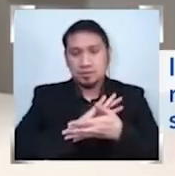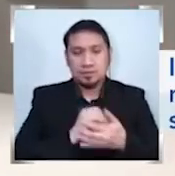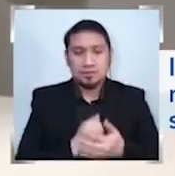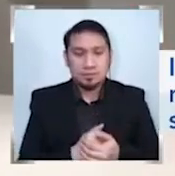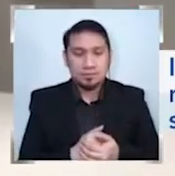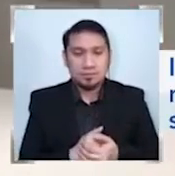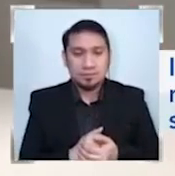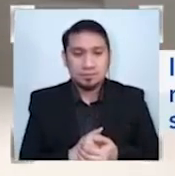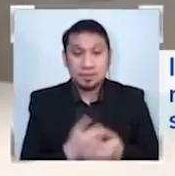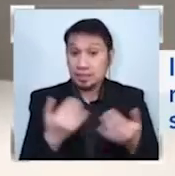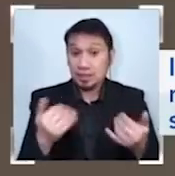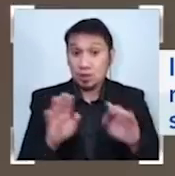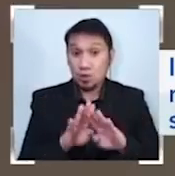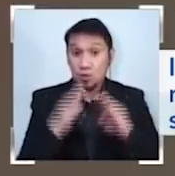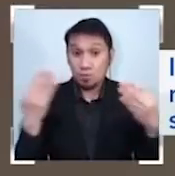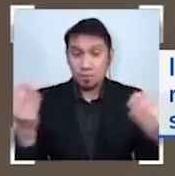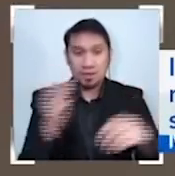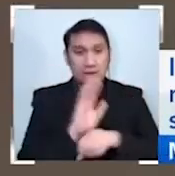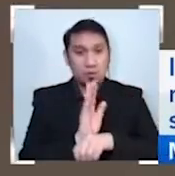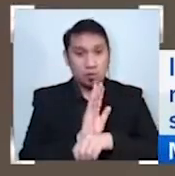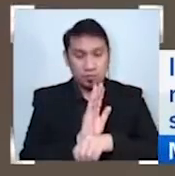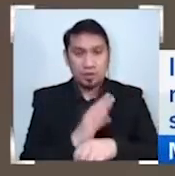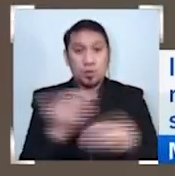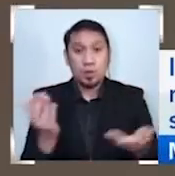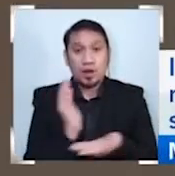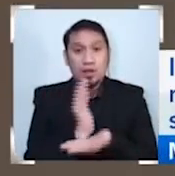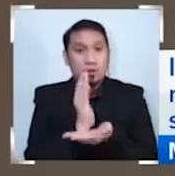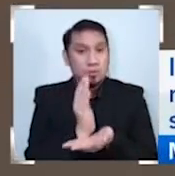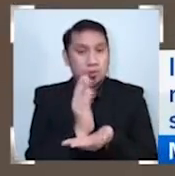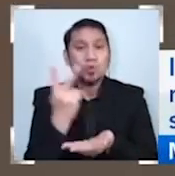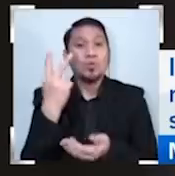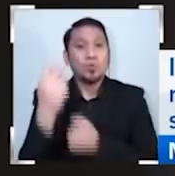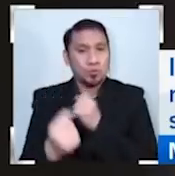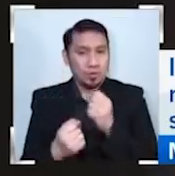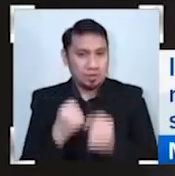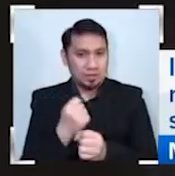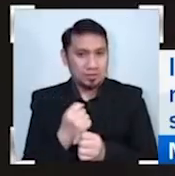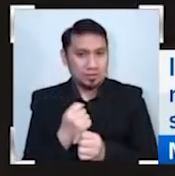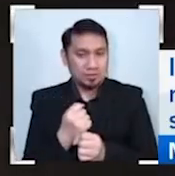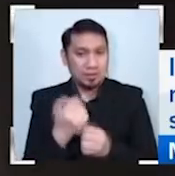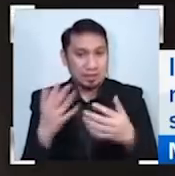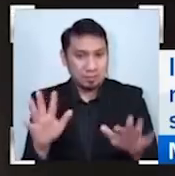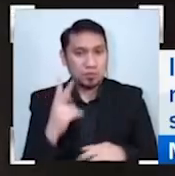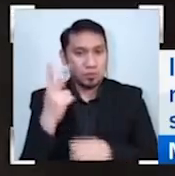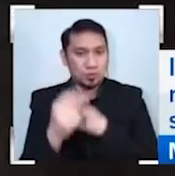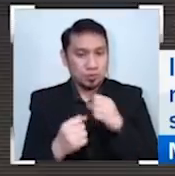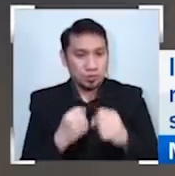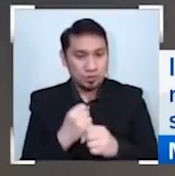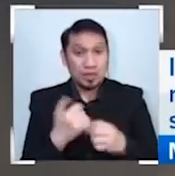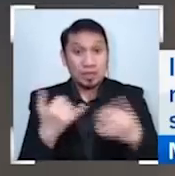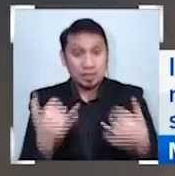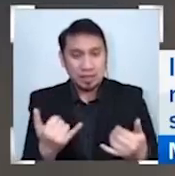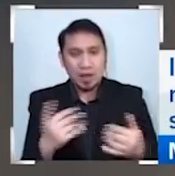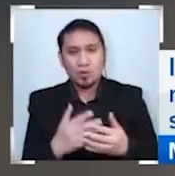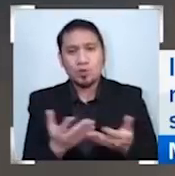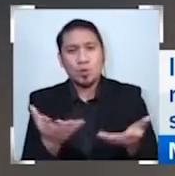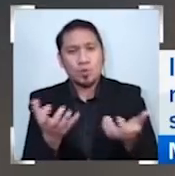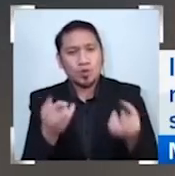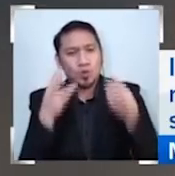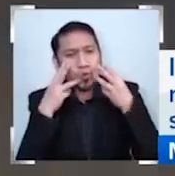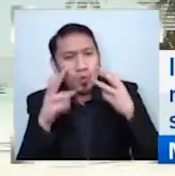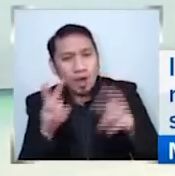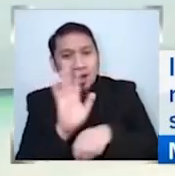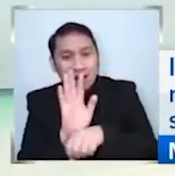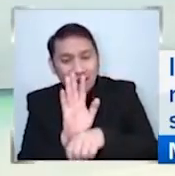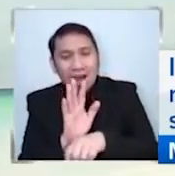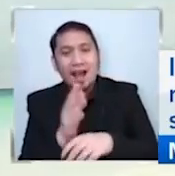Bukas na rin ang sinehan sa Boracay matapos ang 2 taon bunsod ng pandemya. Kaya ang ilang miss ng big screen, sinamantala ang